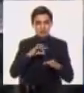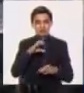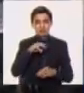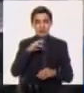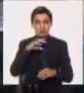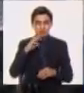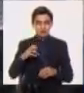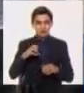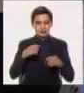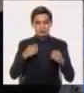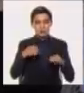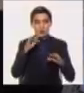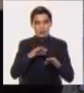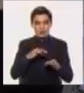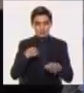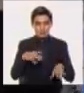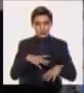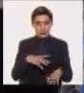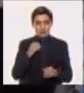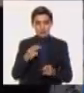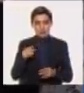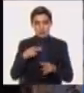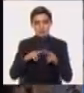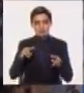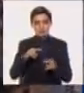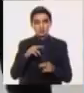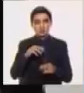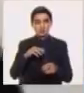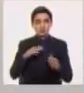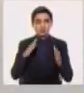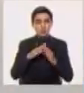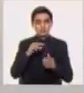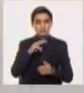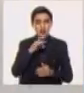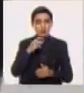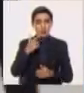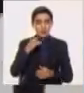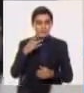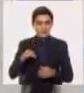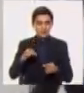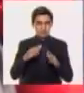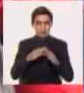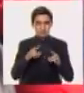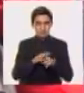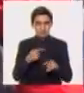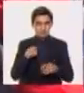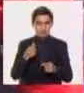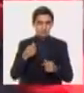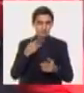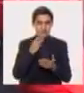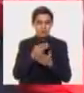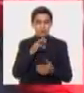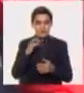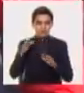статус торговых домов. Шаршы метр үшін 40 ақша төлейміз деген олар жалға алу құнын төмендетуді талап етіп отыр. Қыста